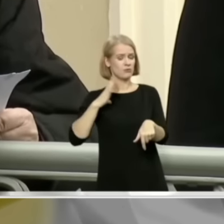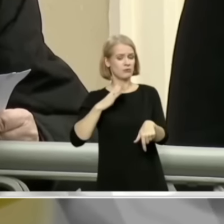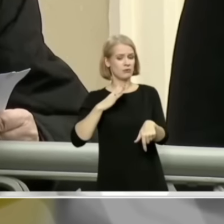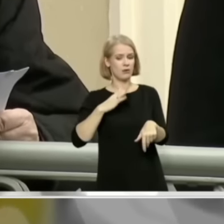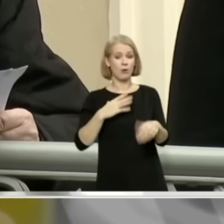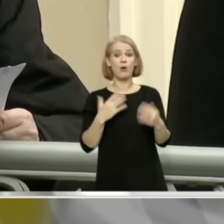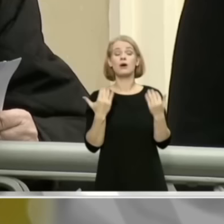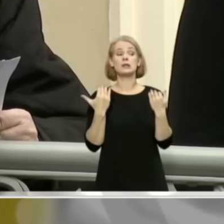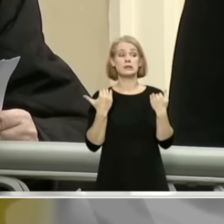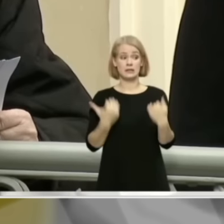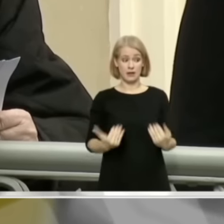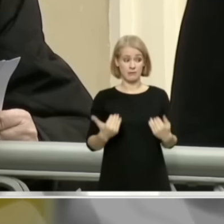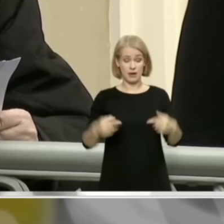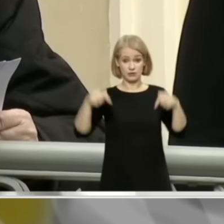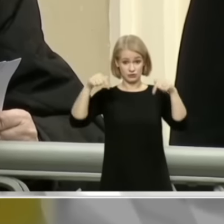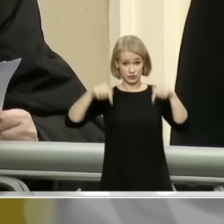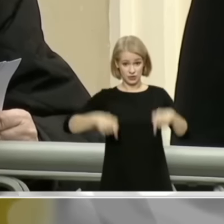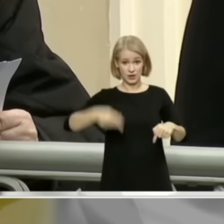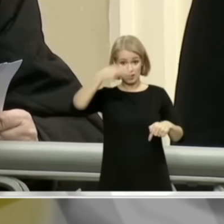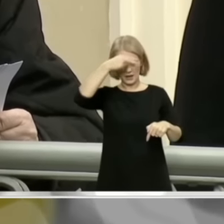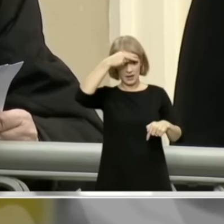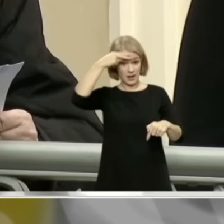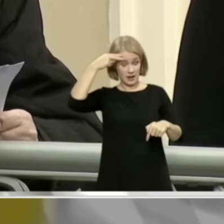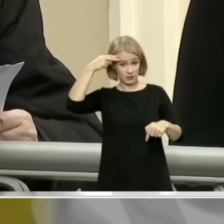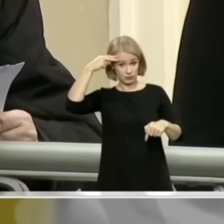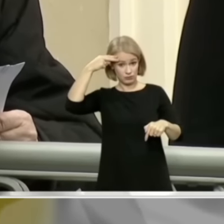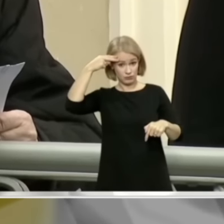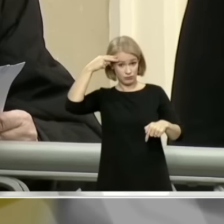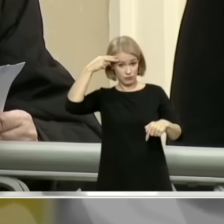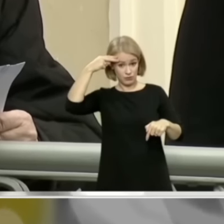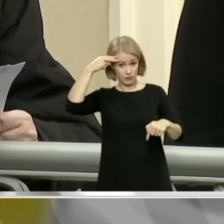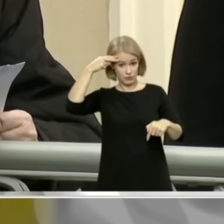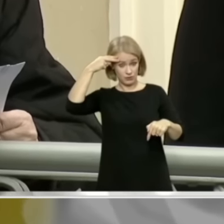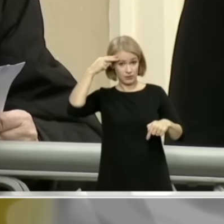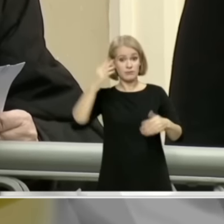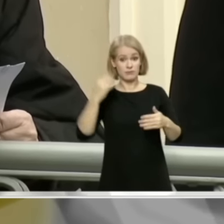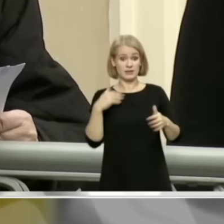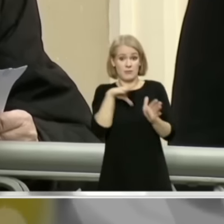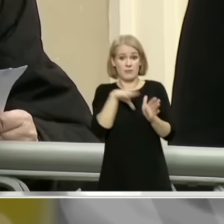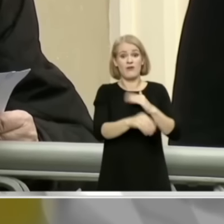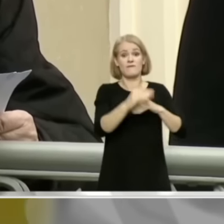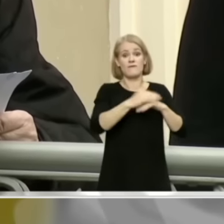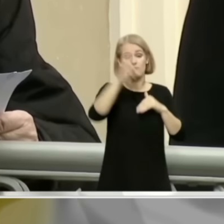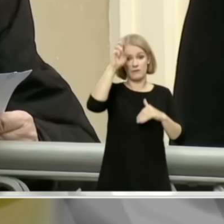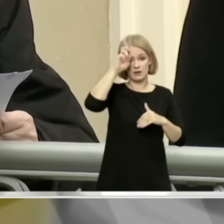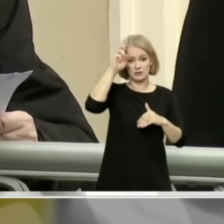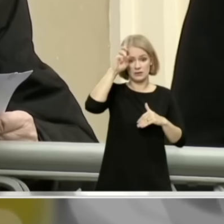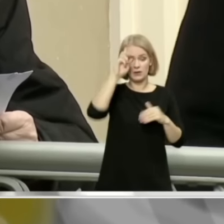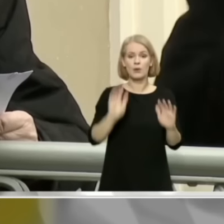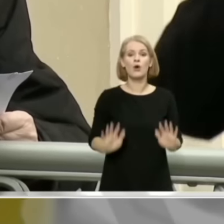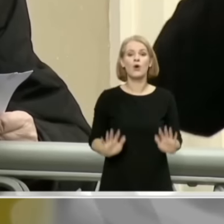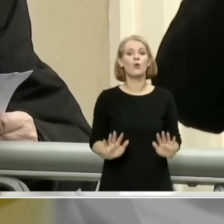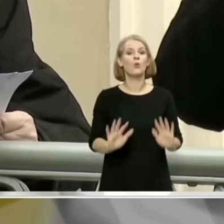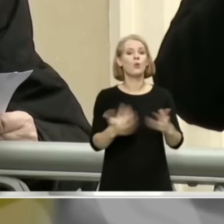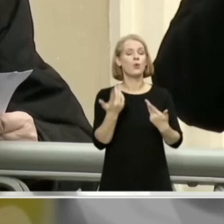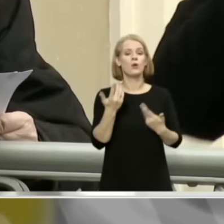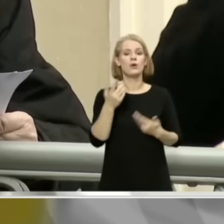ir mes Lietuvoje esam vakarai. Tad jeigu nenorim